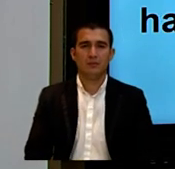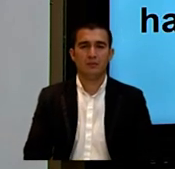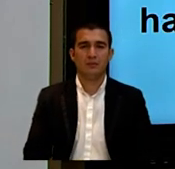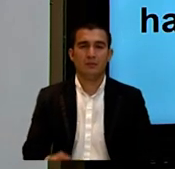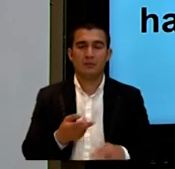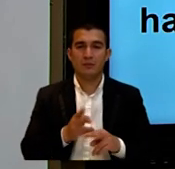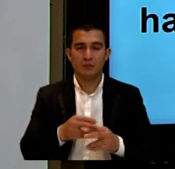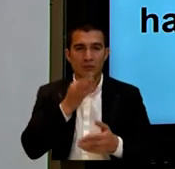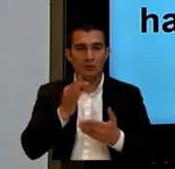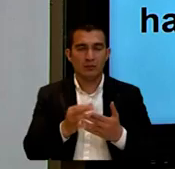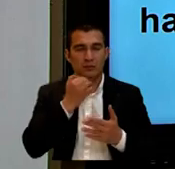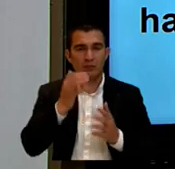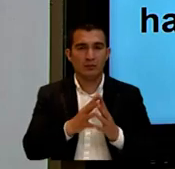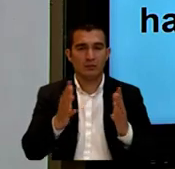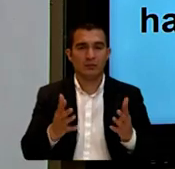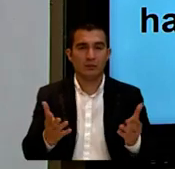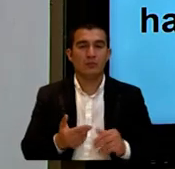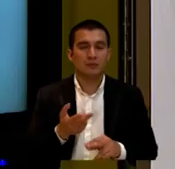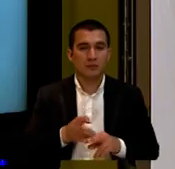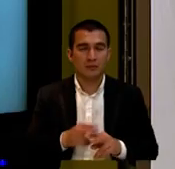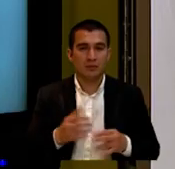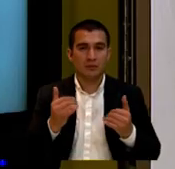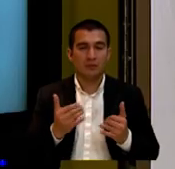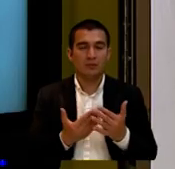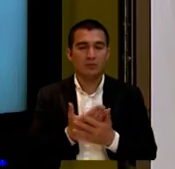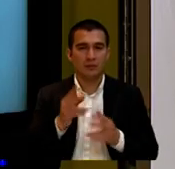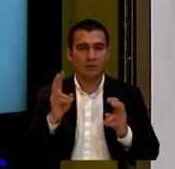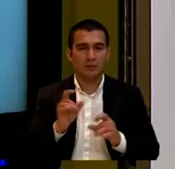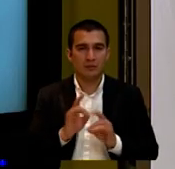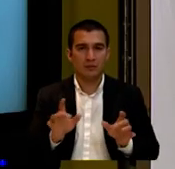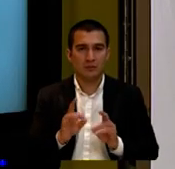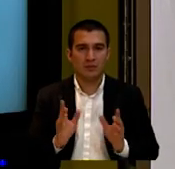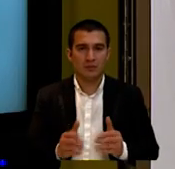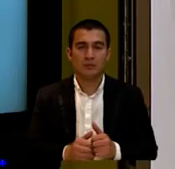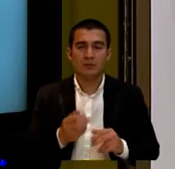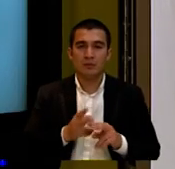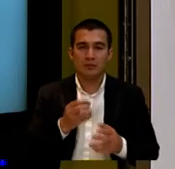Чауабларыңыз өчін, рахмат. Енді ісі, яңі дәрсімізіні башлаймыз.